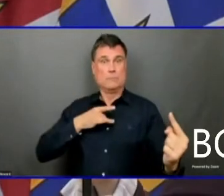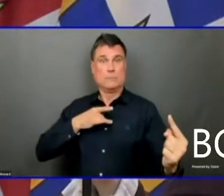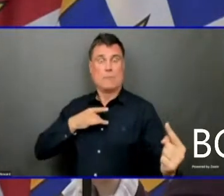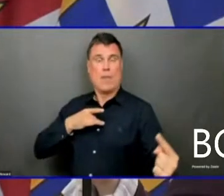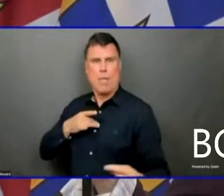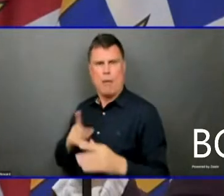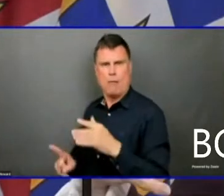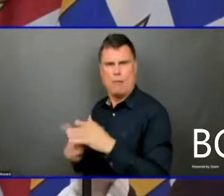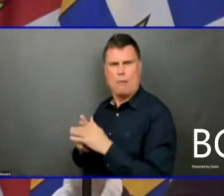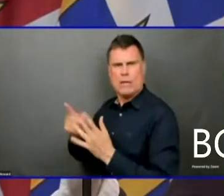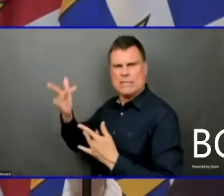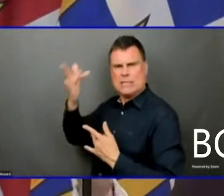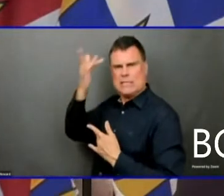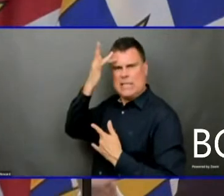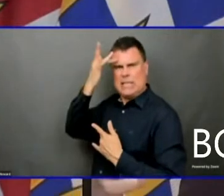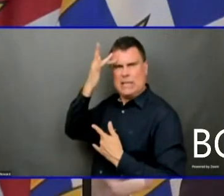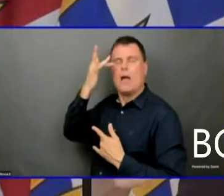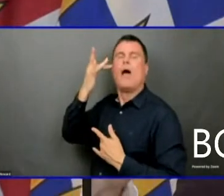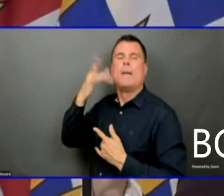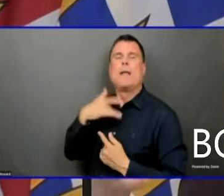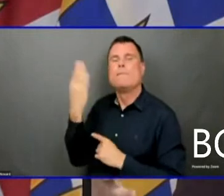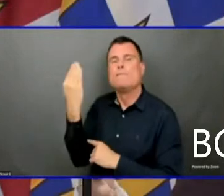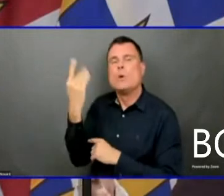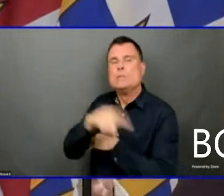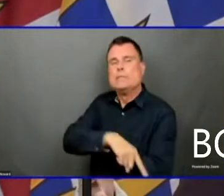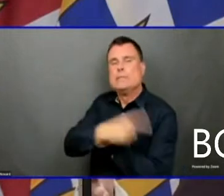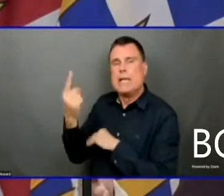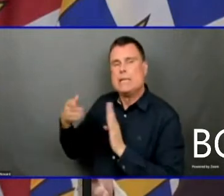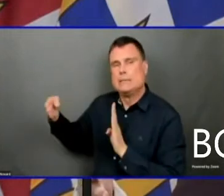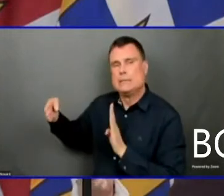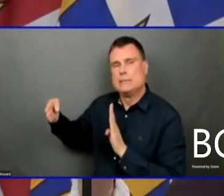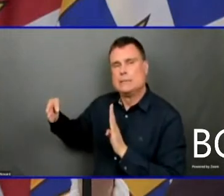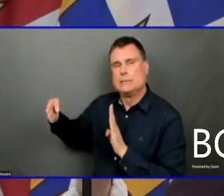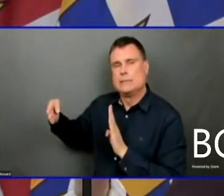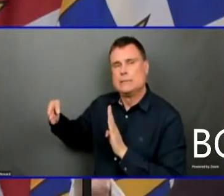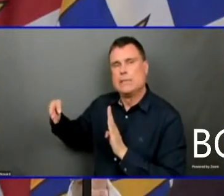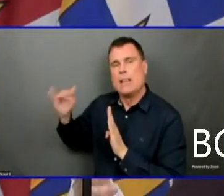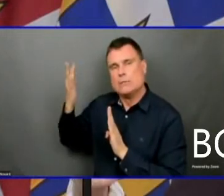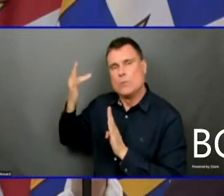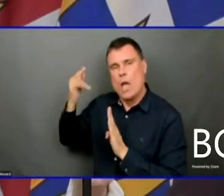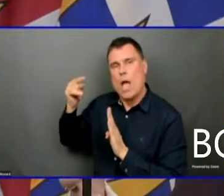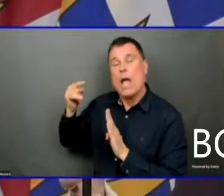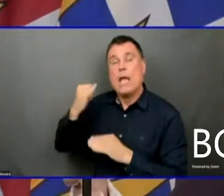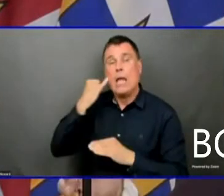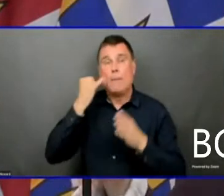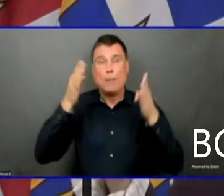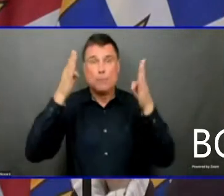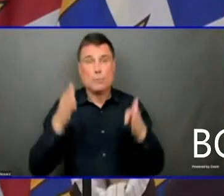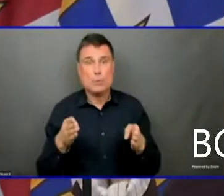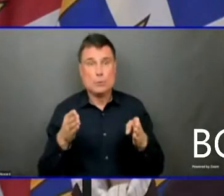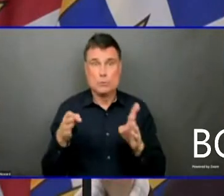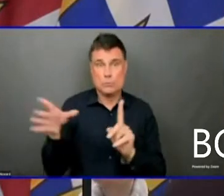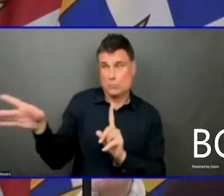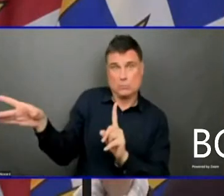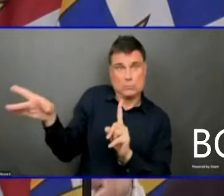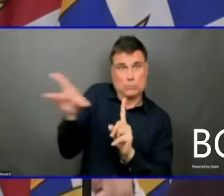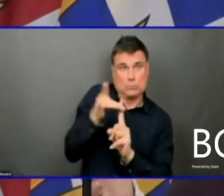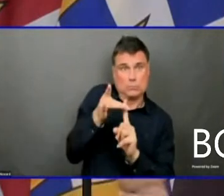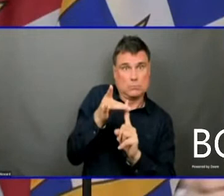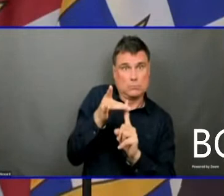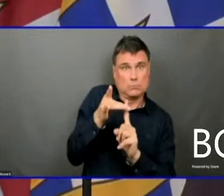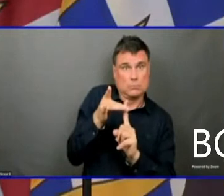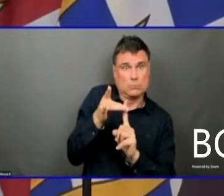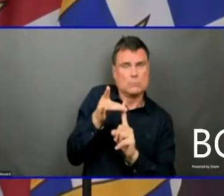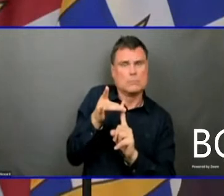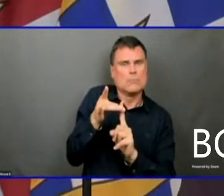时呢，从受感染到发展出有症状呢是14天，也就是我们说的潜伏期是14天。所以